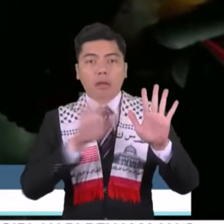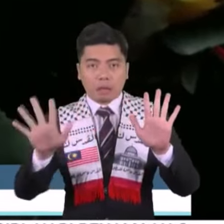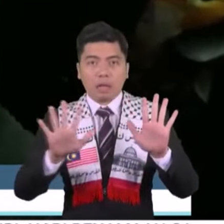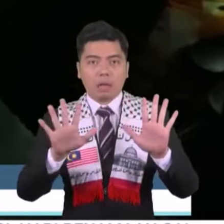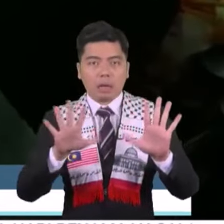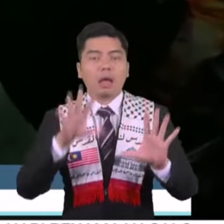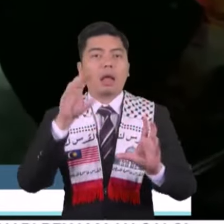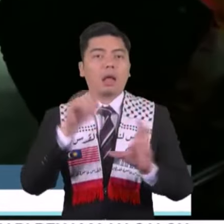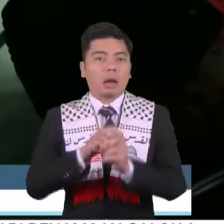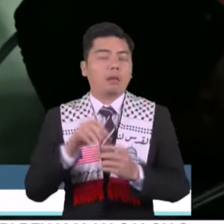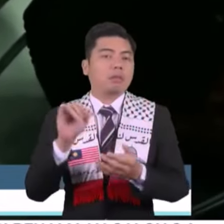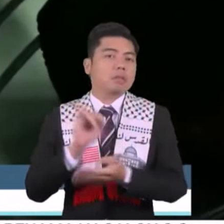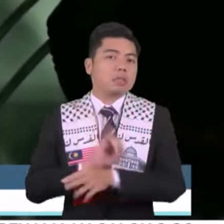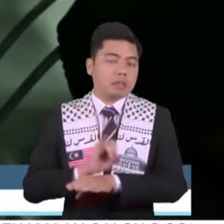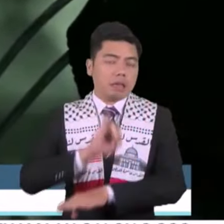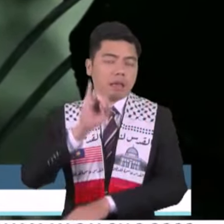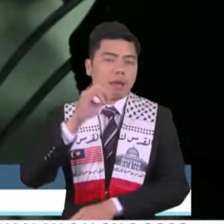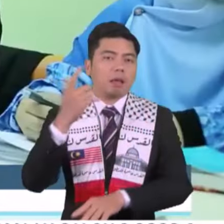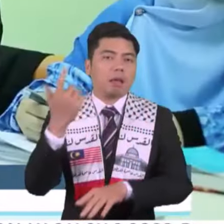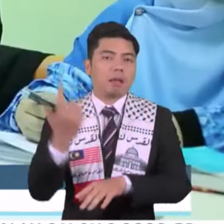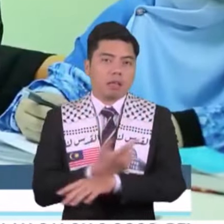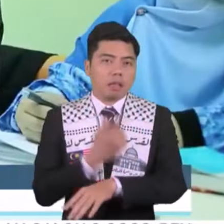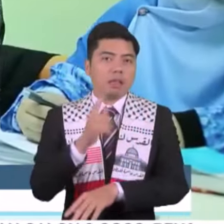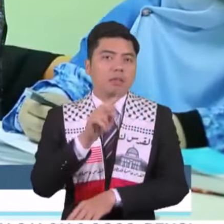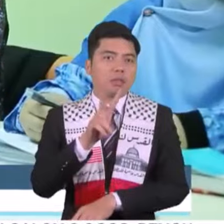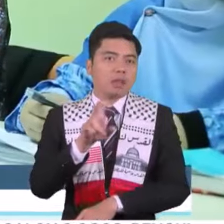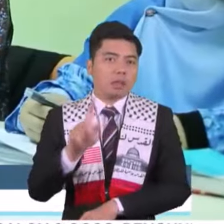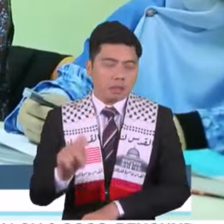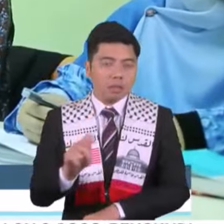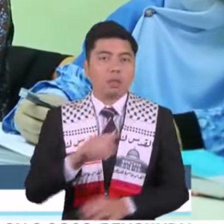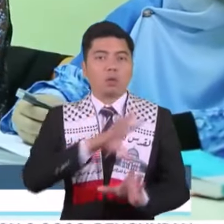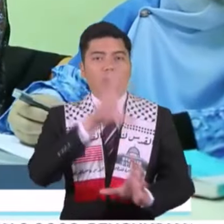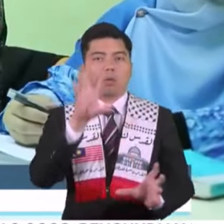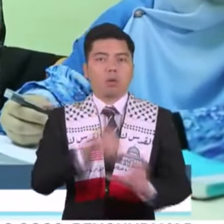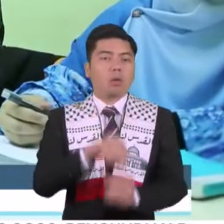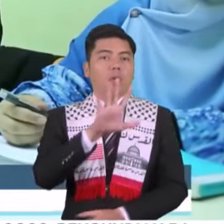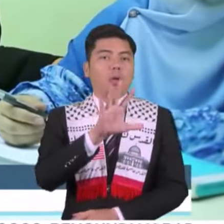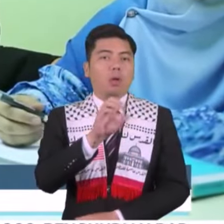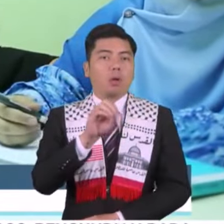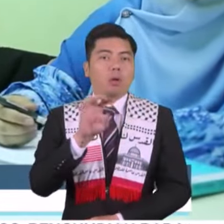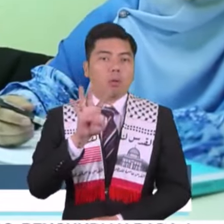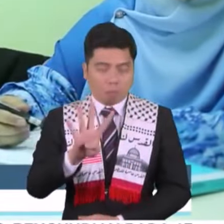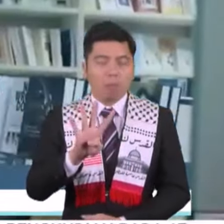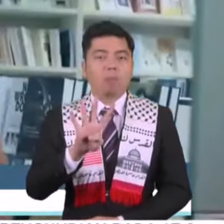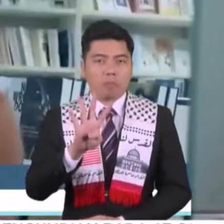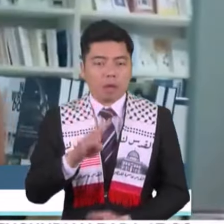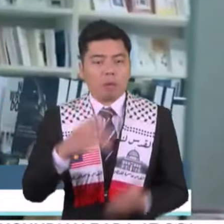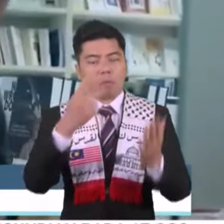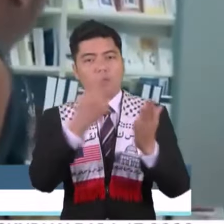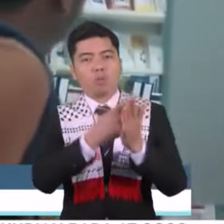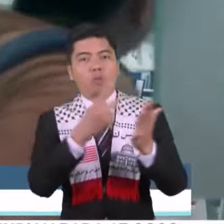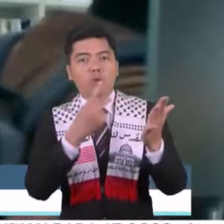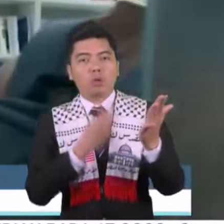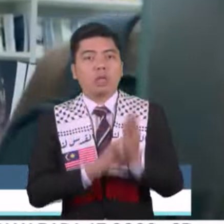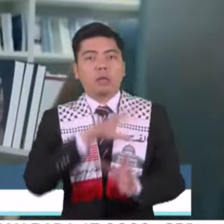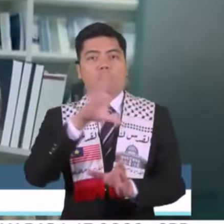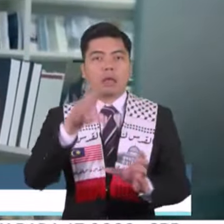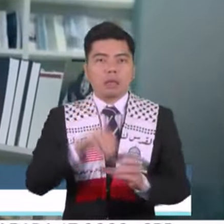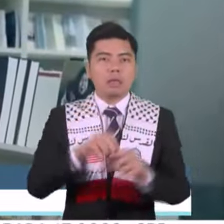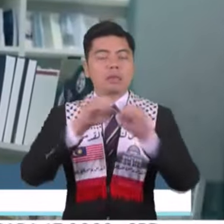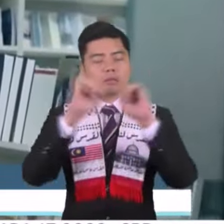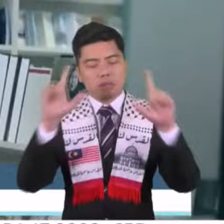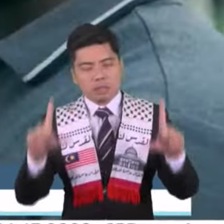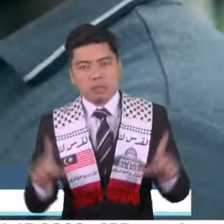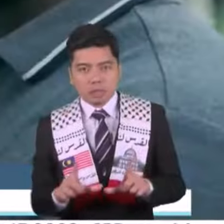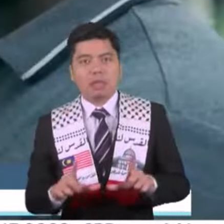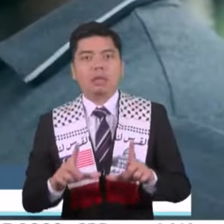5,355 lagi institusi latihan kemahiran awam yang melibatkan 504 program pengajian terdiri daripada